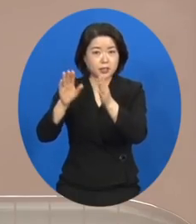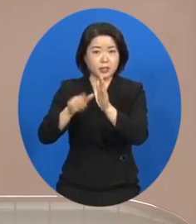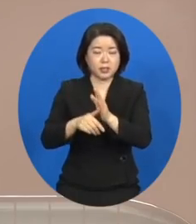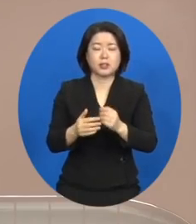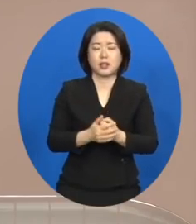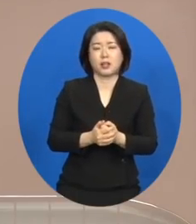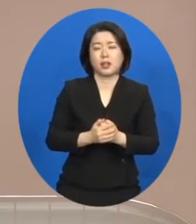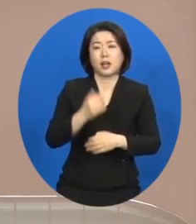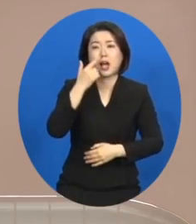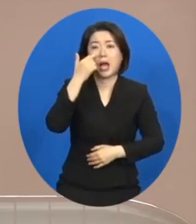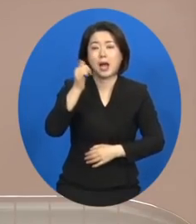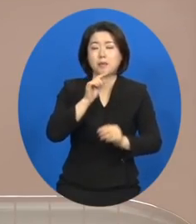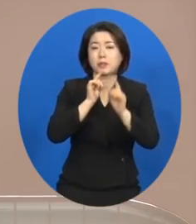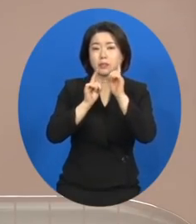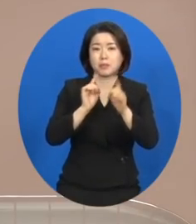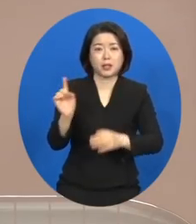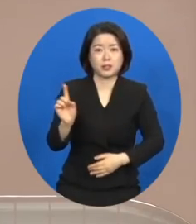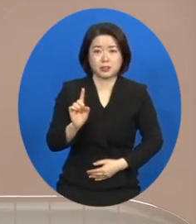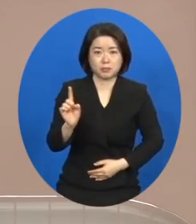아버님이 그렇게 말씀을 하시더군요.